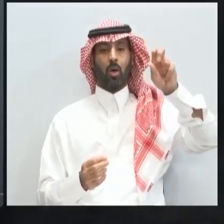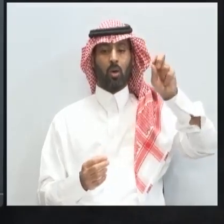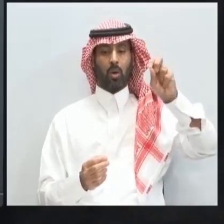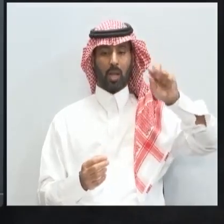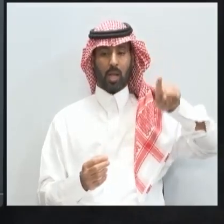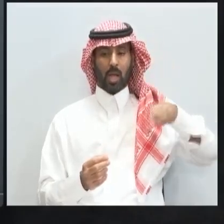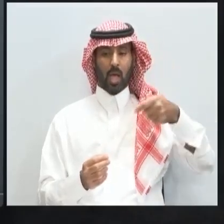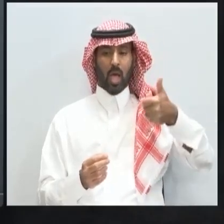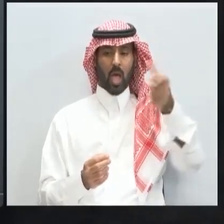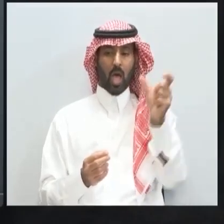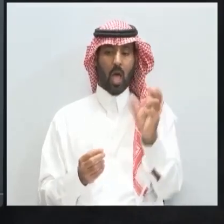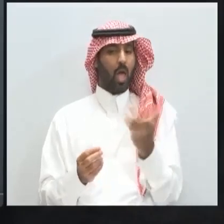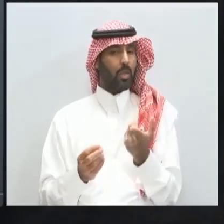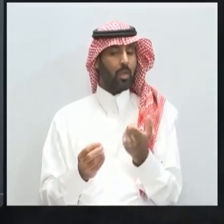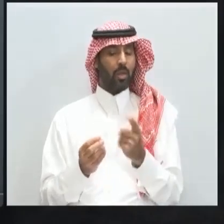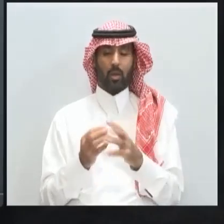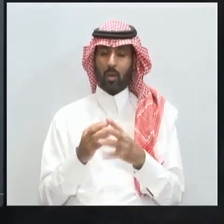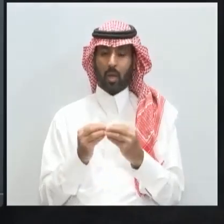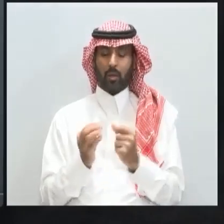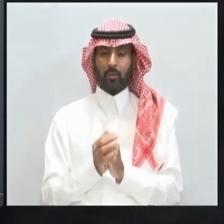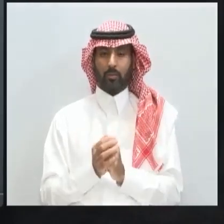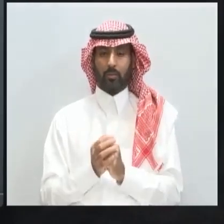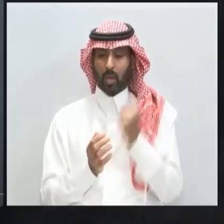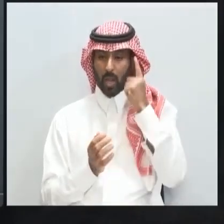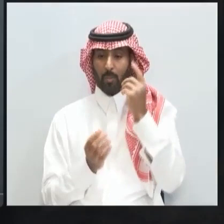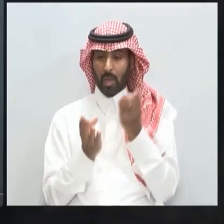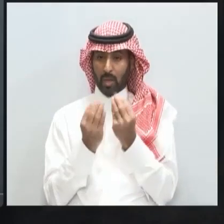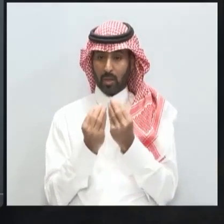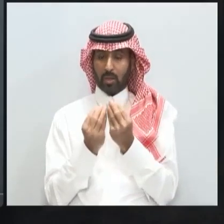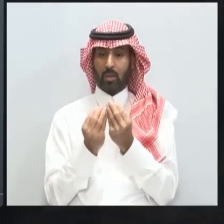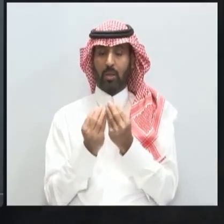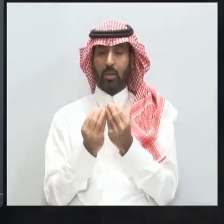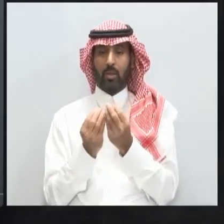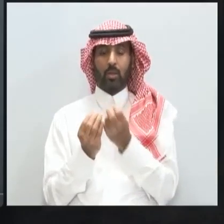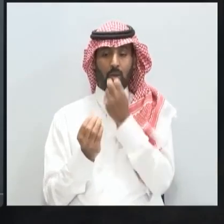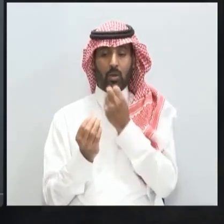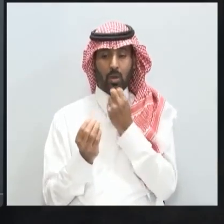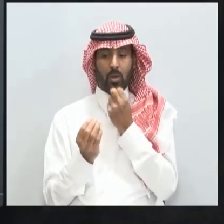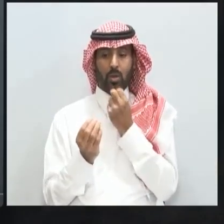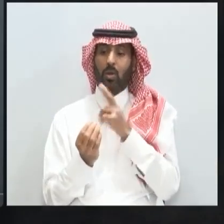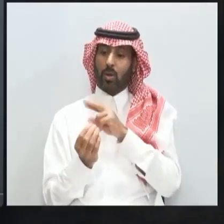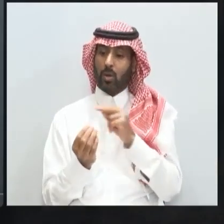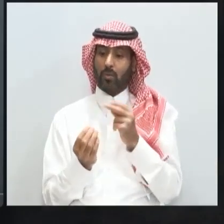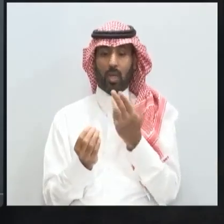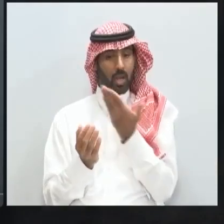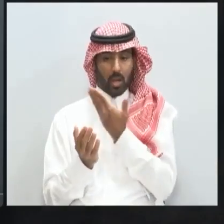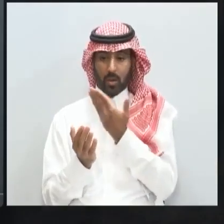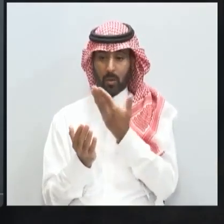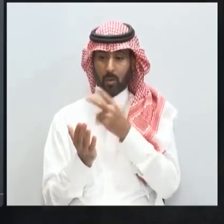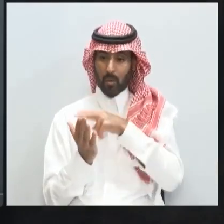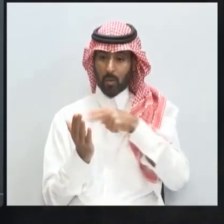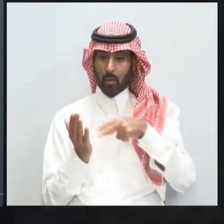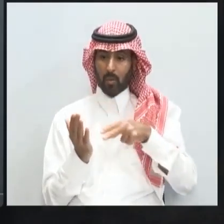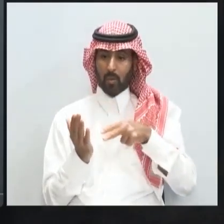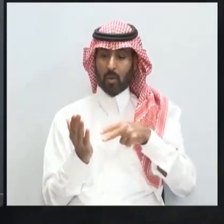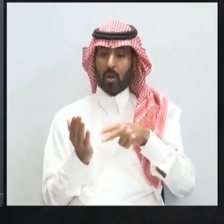الكريم بهذا العلم علم القران الكريم هل علم القران الكريم هو علم القراءات هل